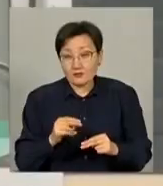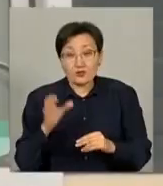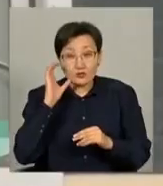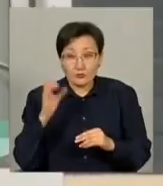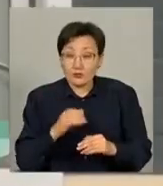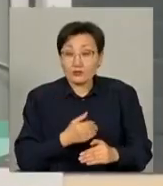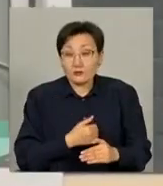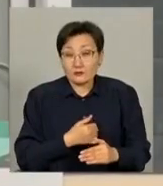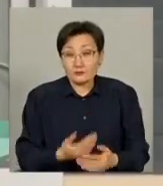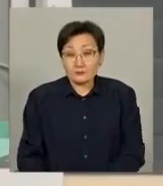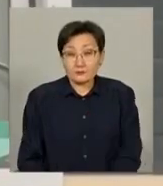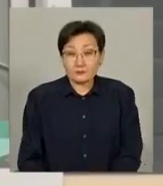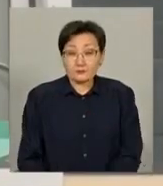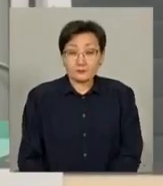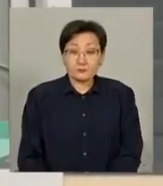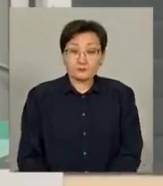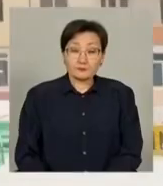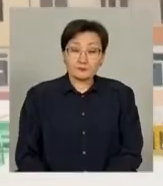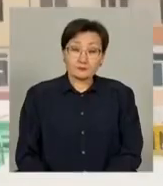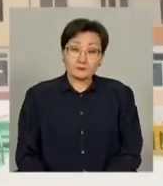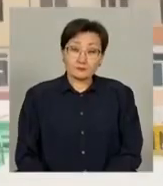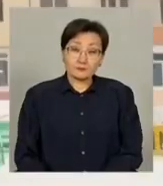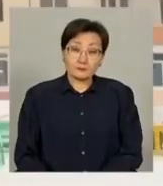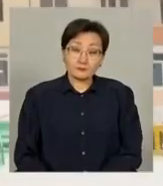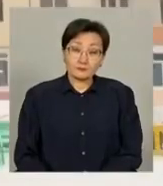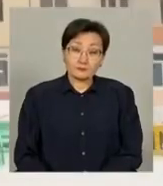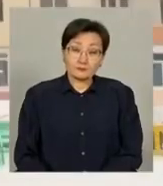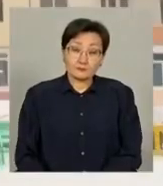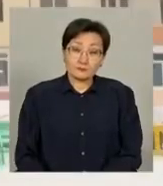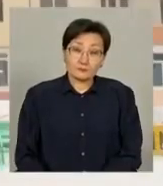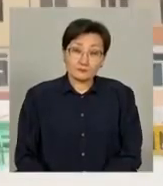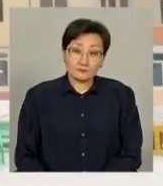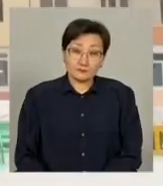білдірді. Жомарт Есқара, Руслан Сандыбаев, Алматы телеарнасы, Жамбыл облысынан.